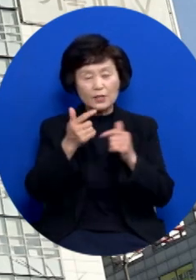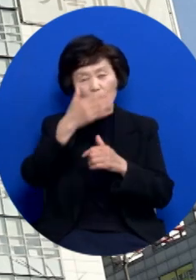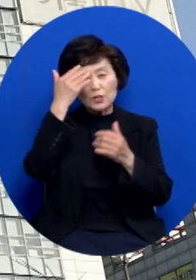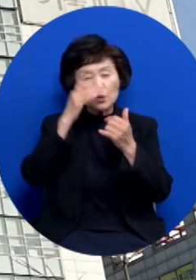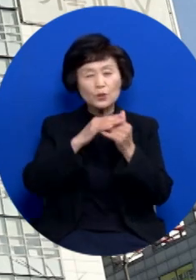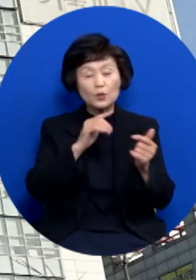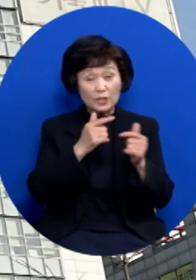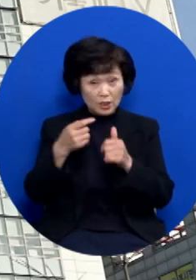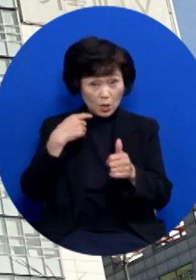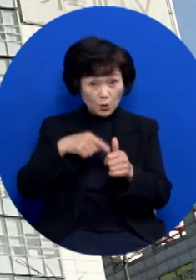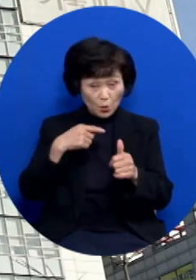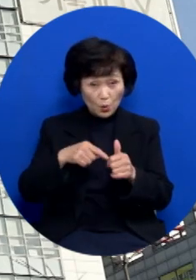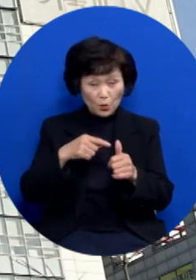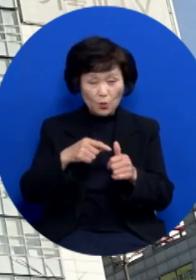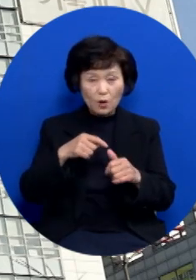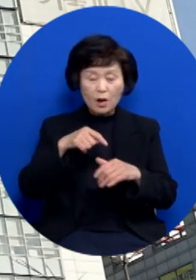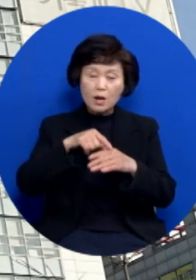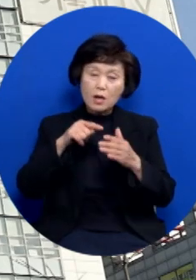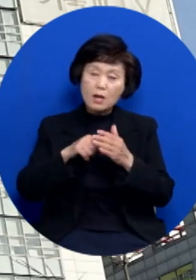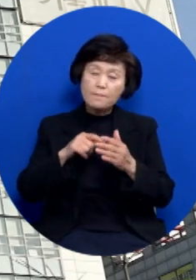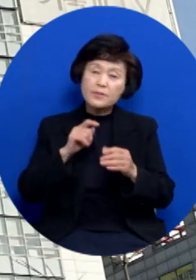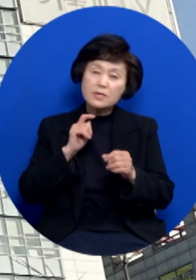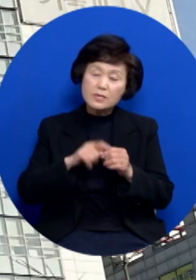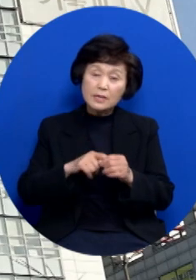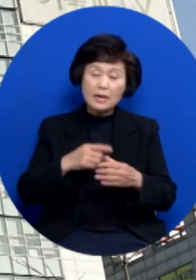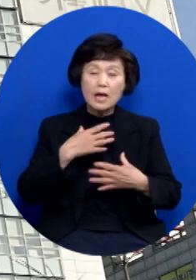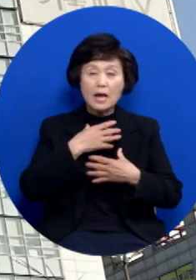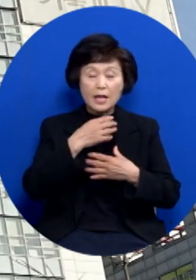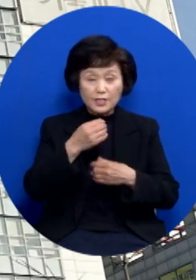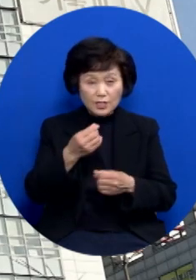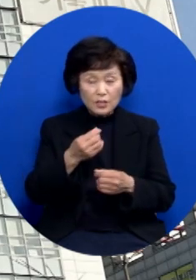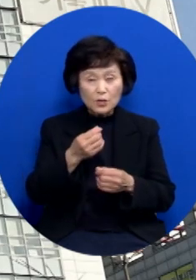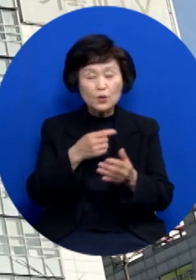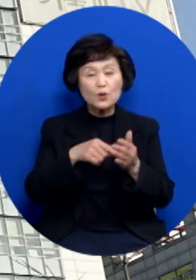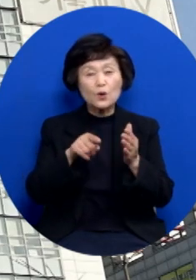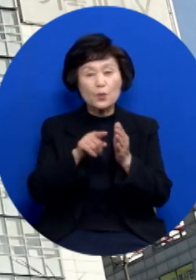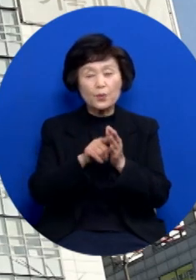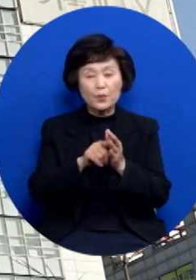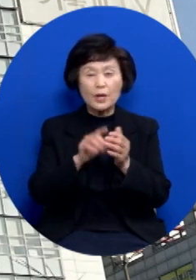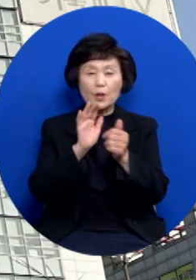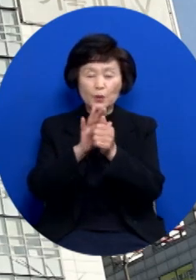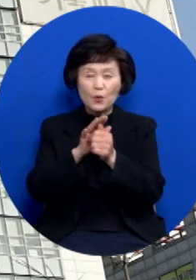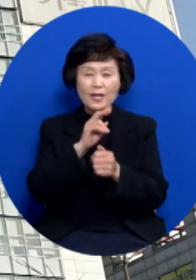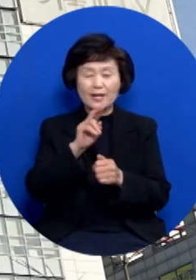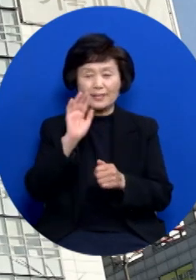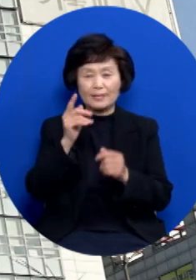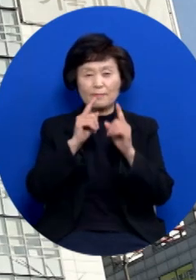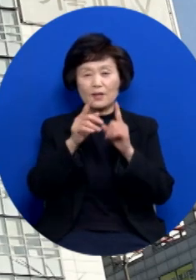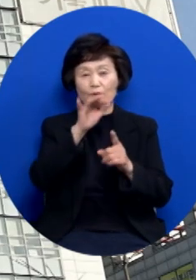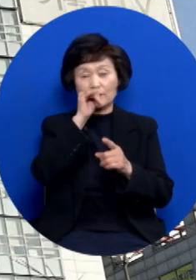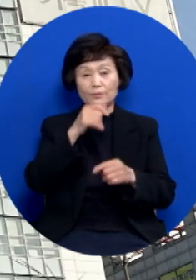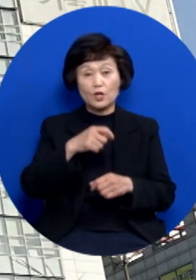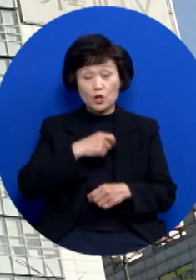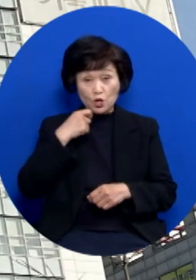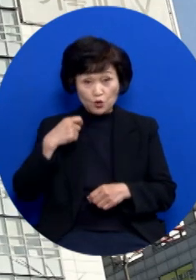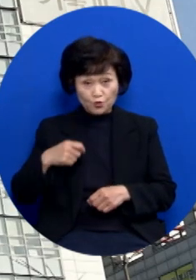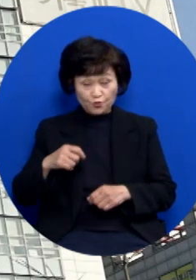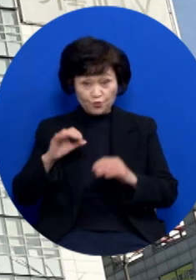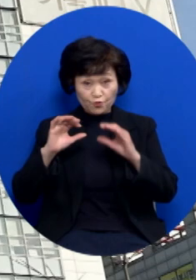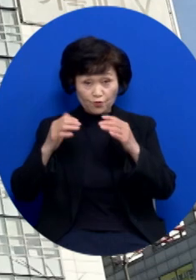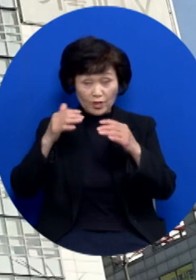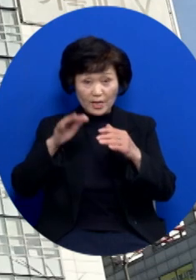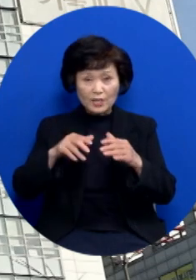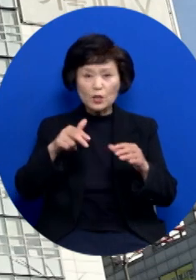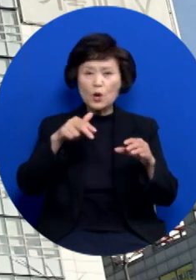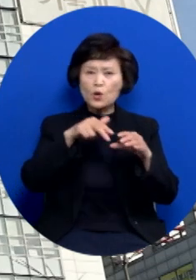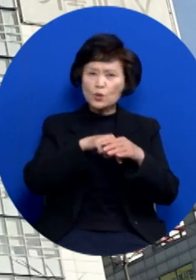청소년들의 교육과 심리적 안정을 위한 지원에 관심을 기울여야 한다고 강조했습니다. 중국 정부가 종교시설에서 예배를